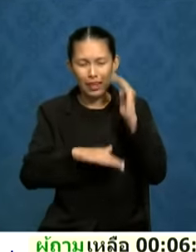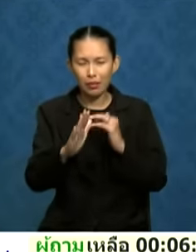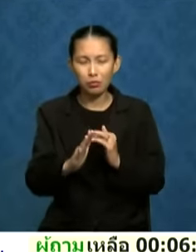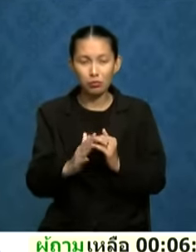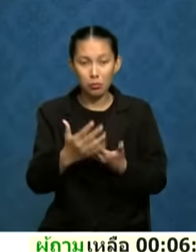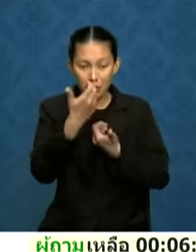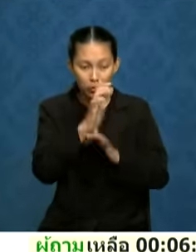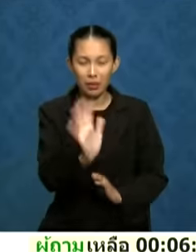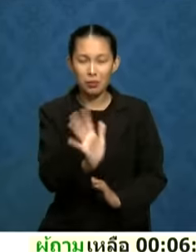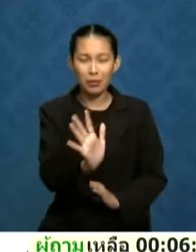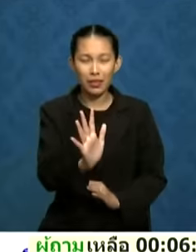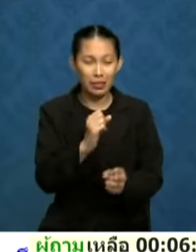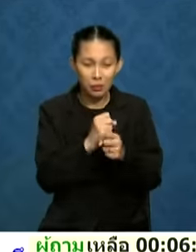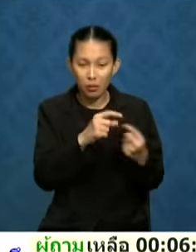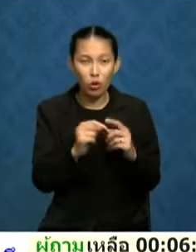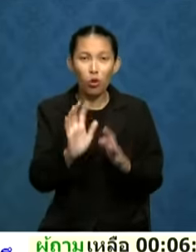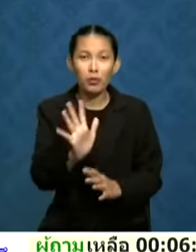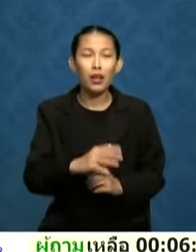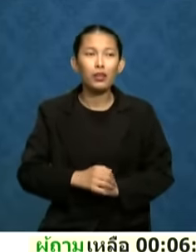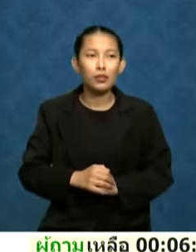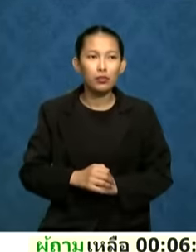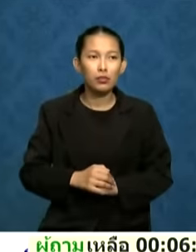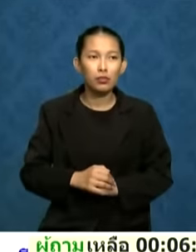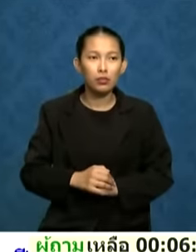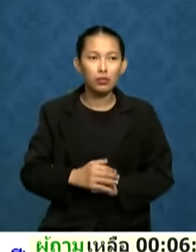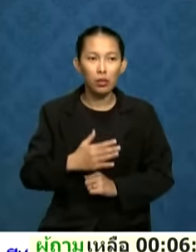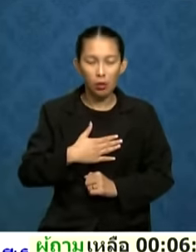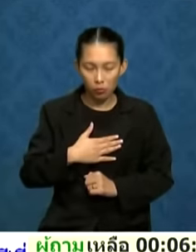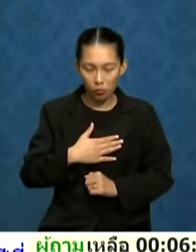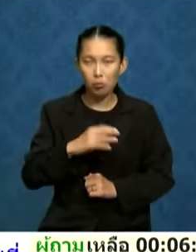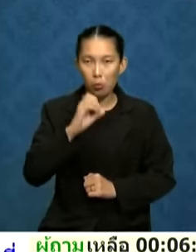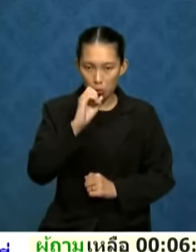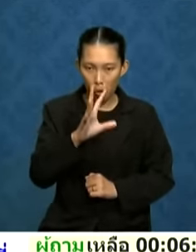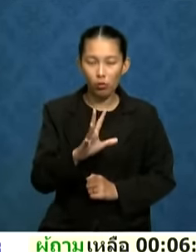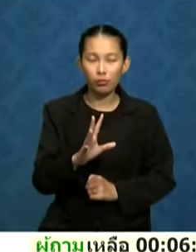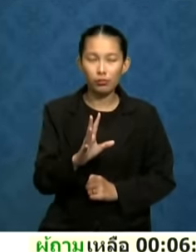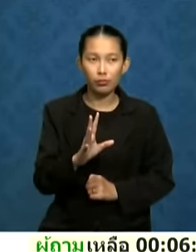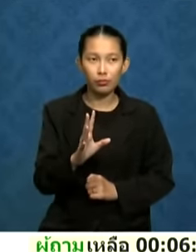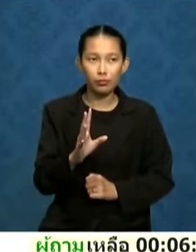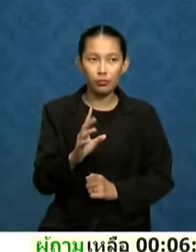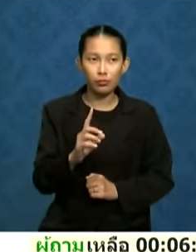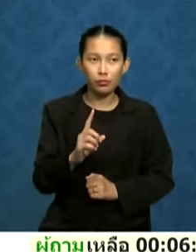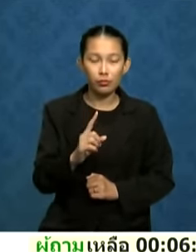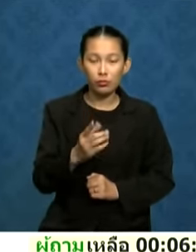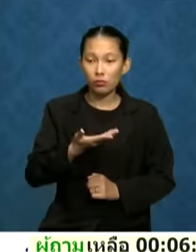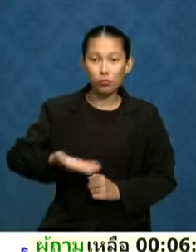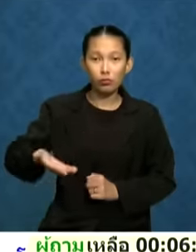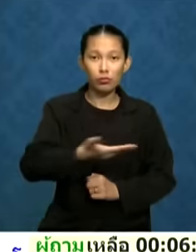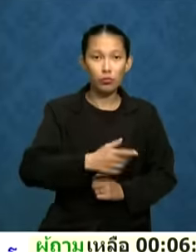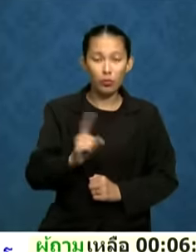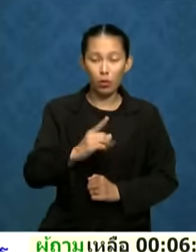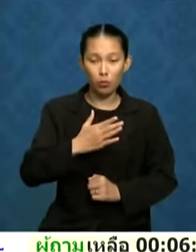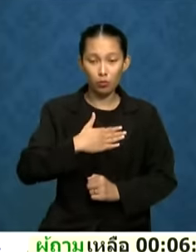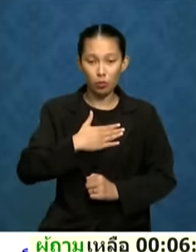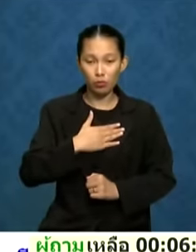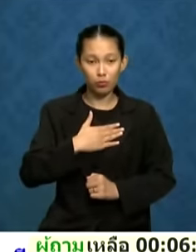สนใจจะไม่ทําต่อเพะนั้นอันนี้กเรีนกลบที่แจงด้วยว่ากลบเรีนที่แจงทานหลายด้วยว่าไม่ใช่